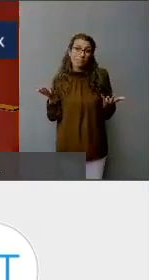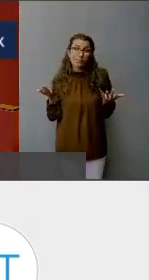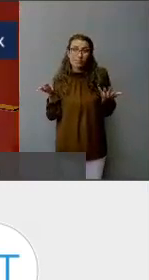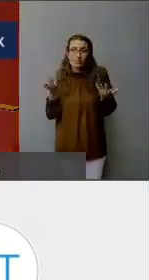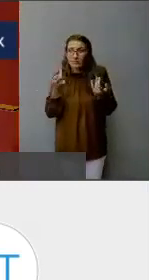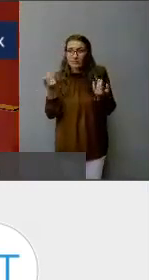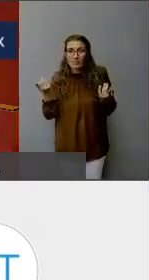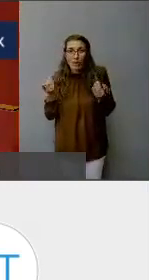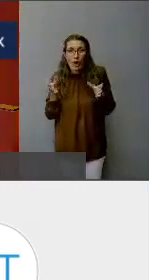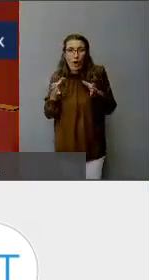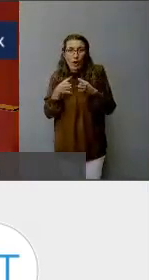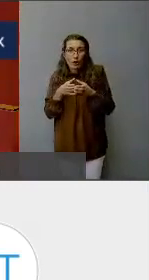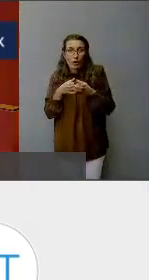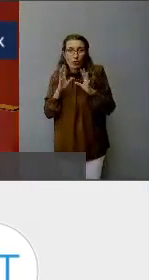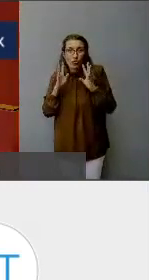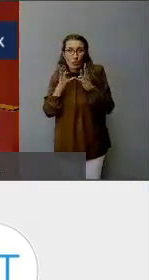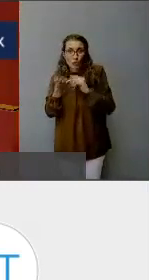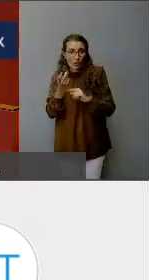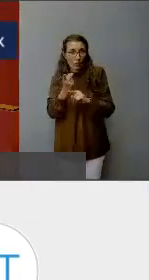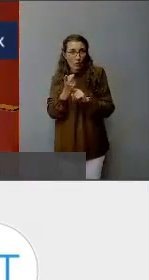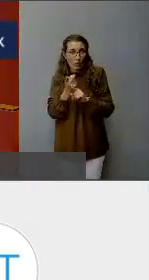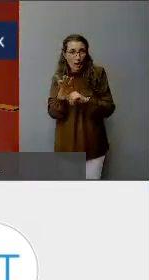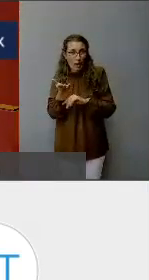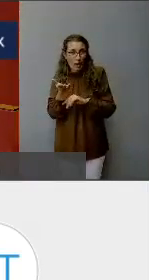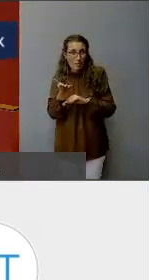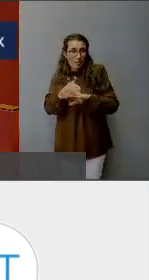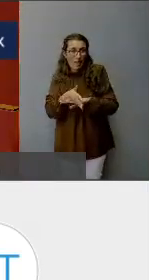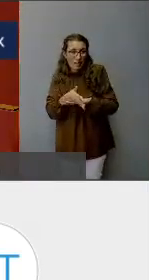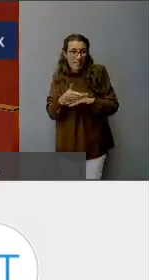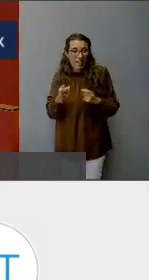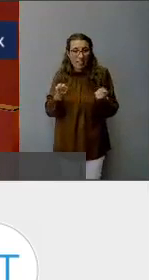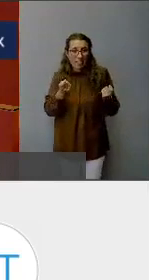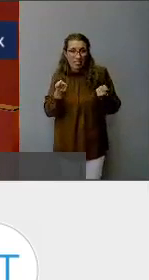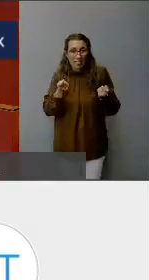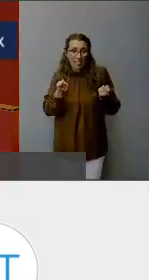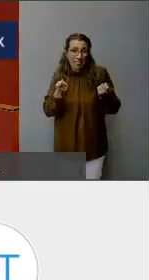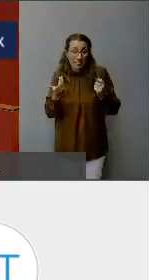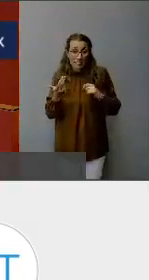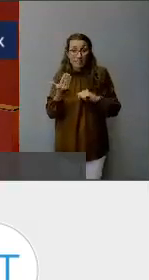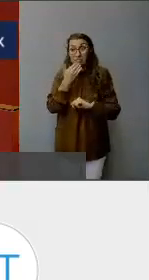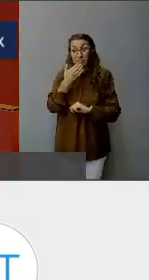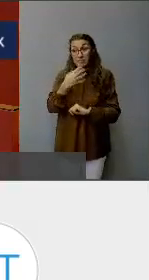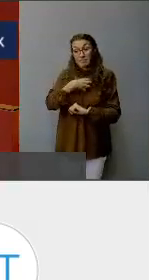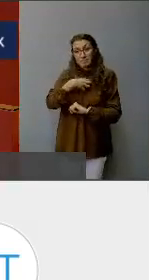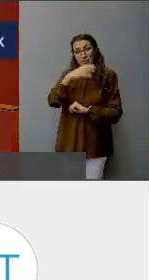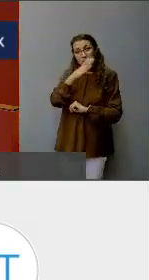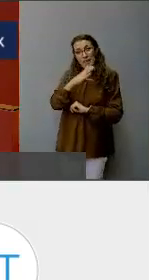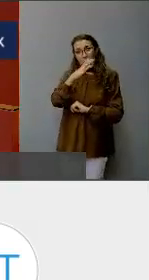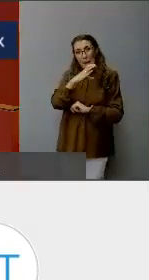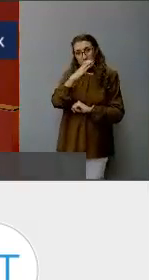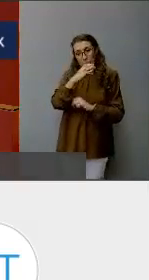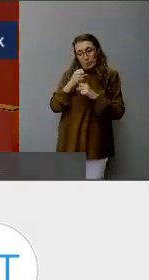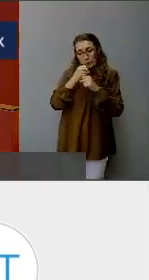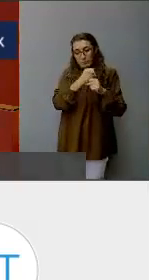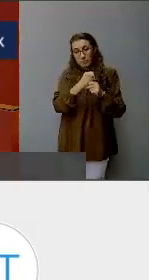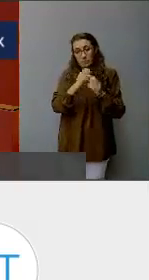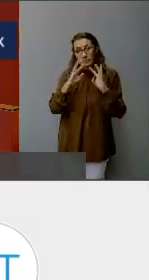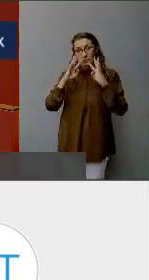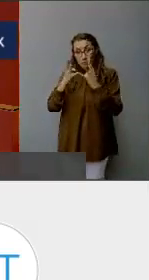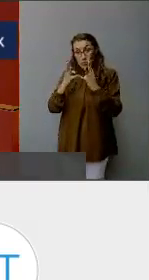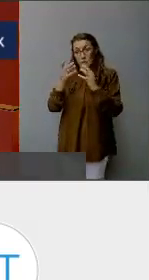quindi colgo con favore questa apertura da parte dell'assessore campo ora che parla a nome della giunta perché un